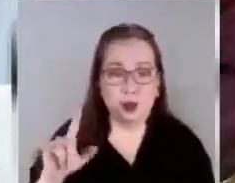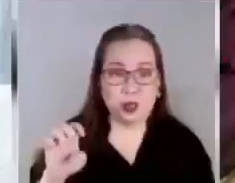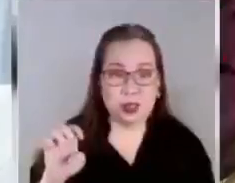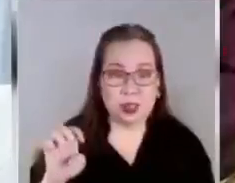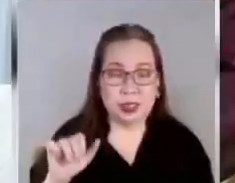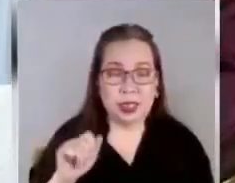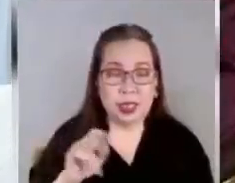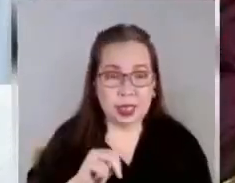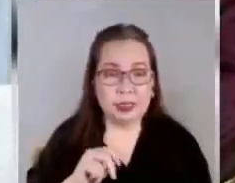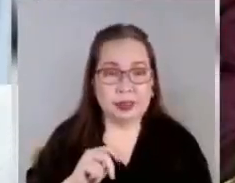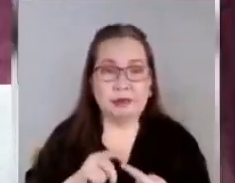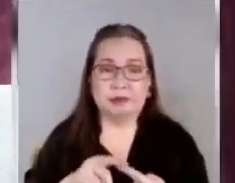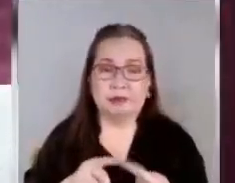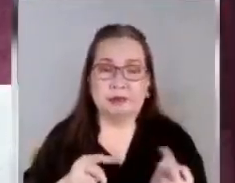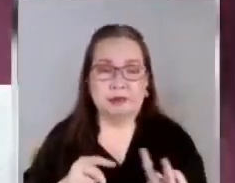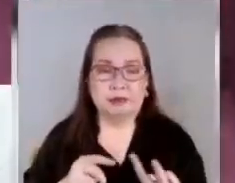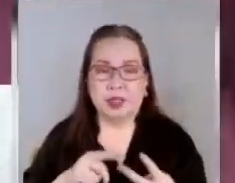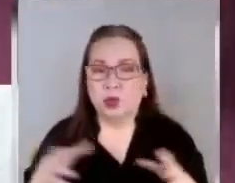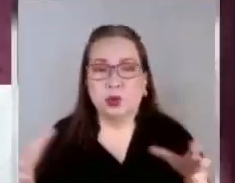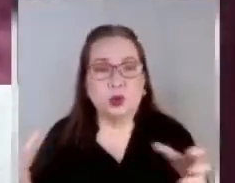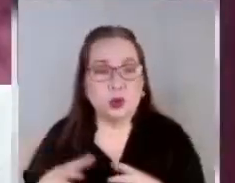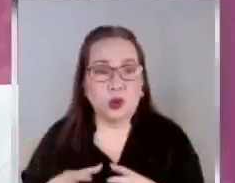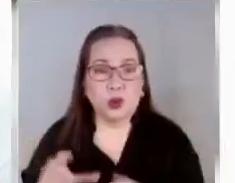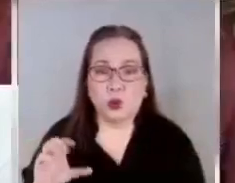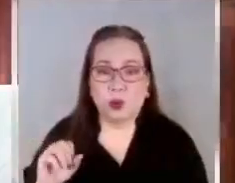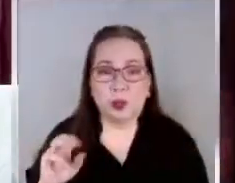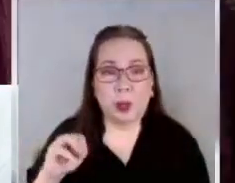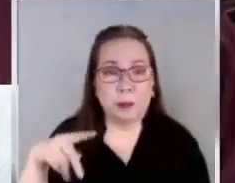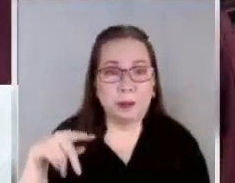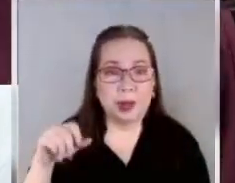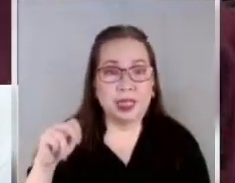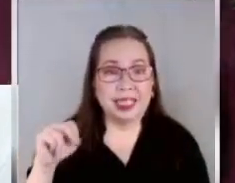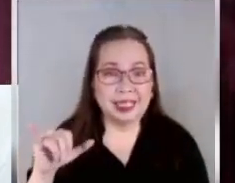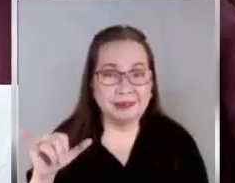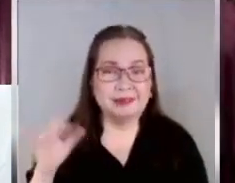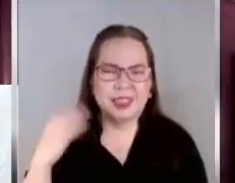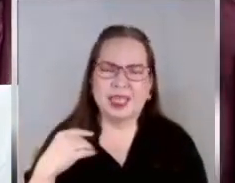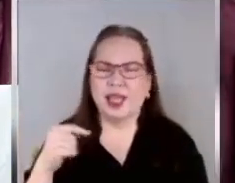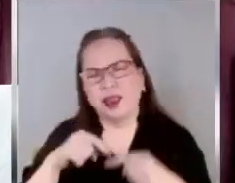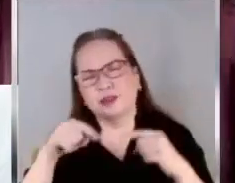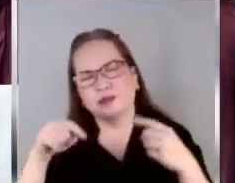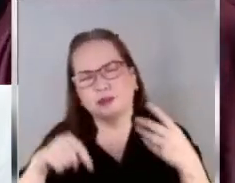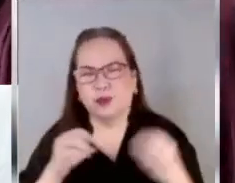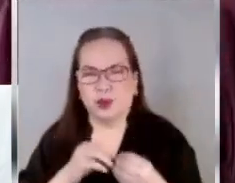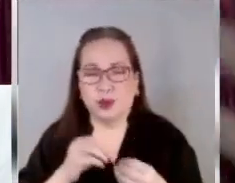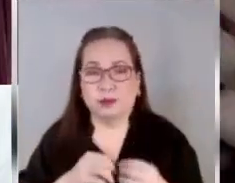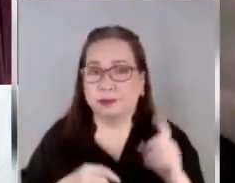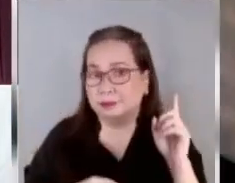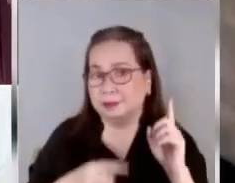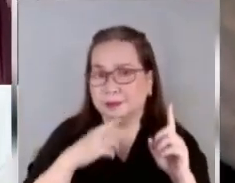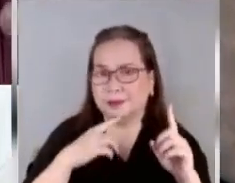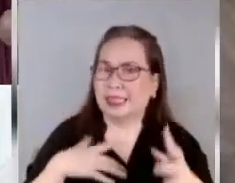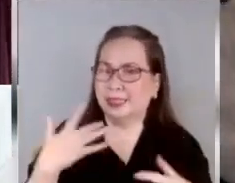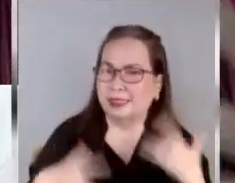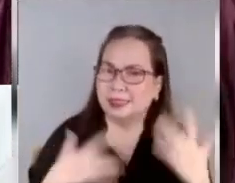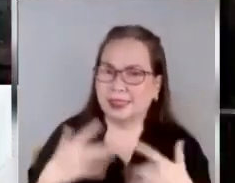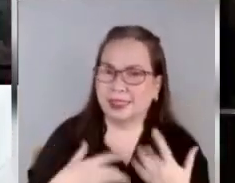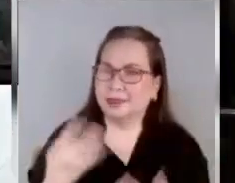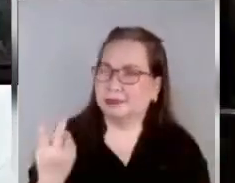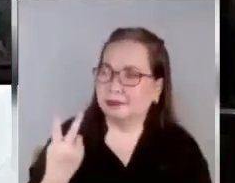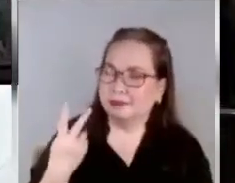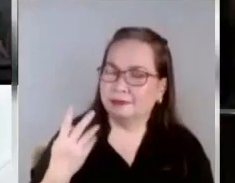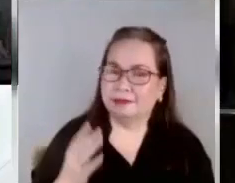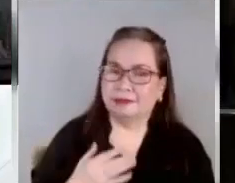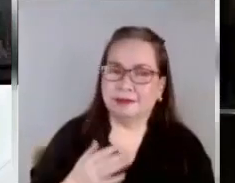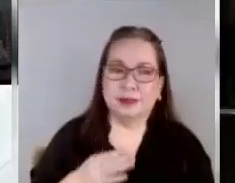Santos, ang grupong The Company at marami pang iba. I'm excited sa aming duet with Julie.